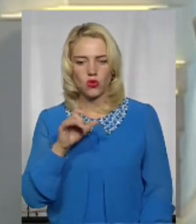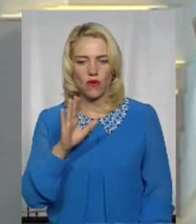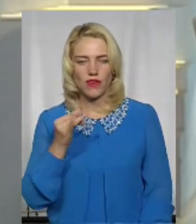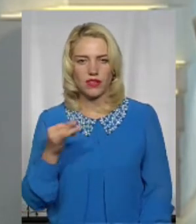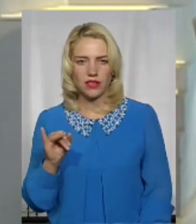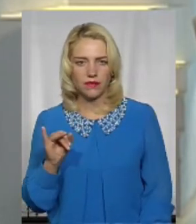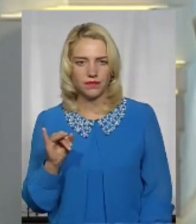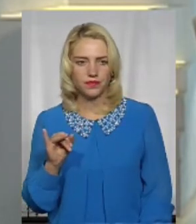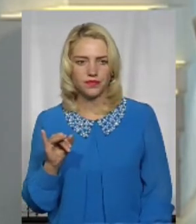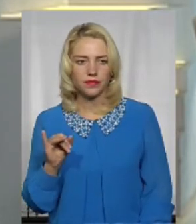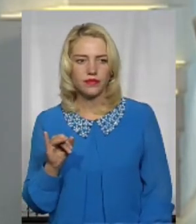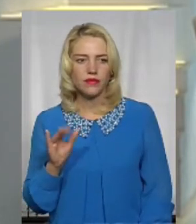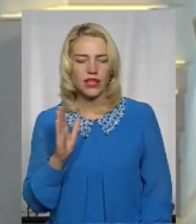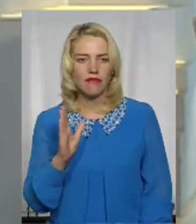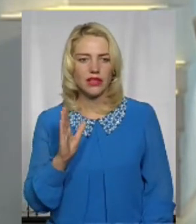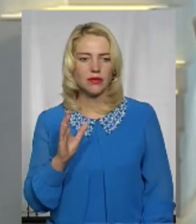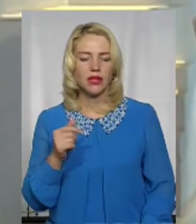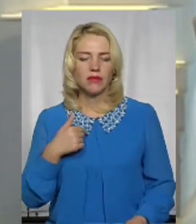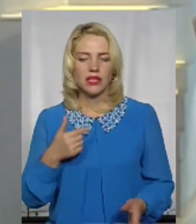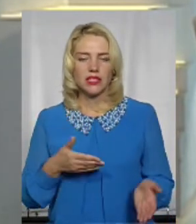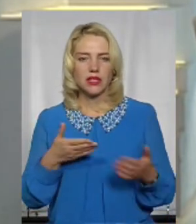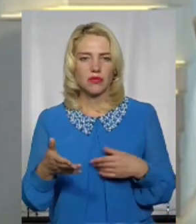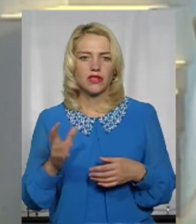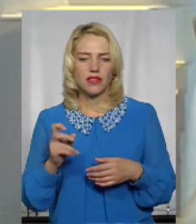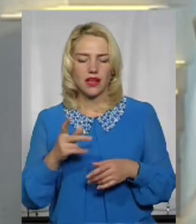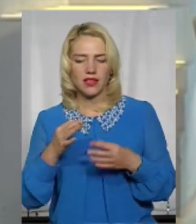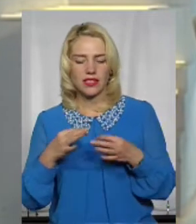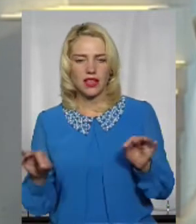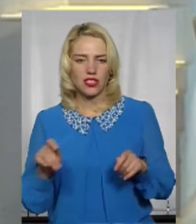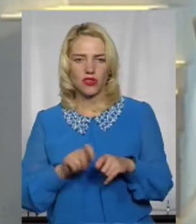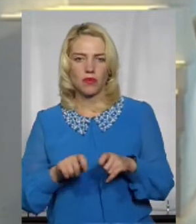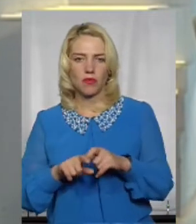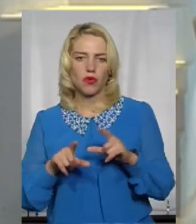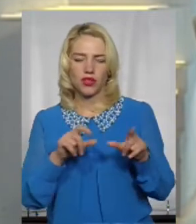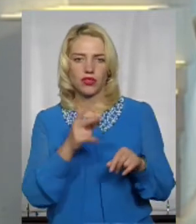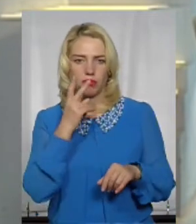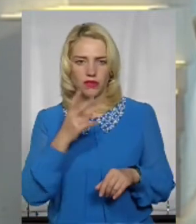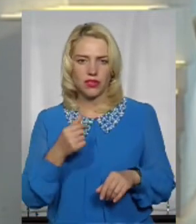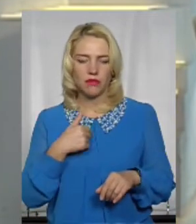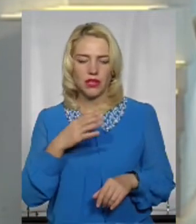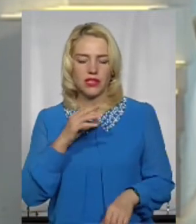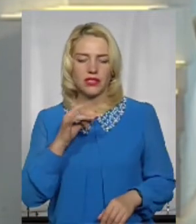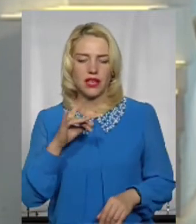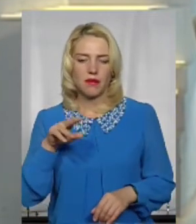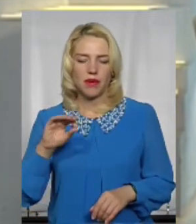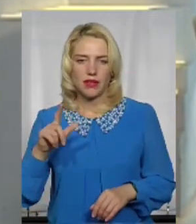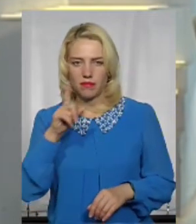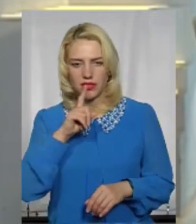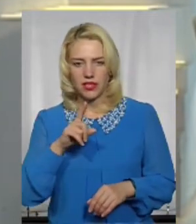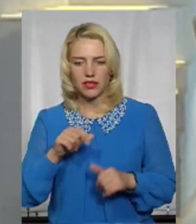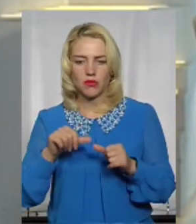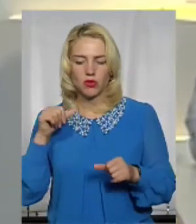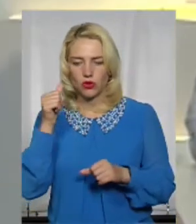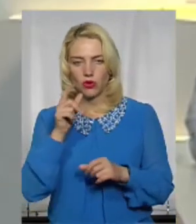Миколайович запросив, як незалежного експерта, поїхати і подивитися. І ми в серпні місяці минулого року поїхали